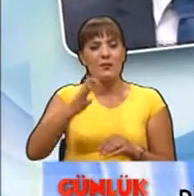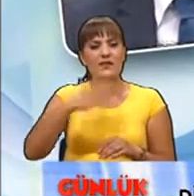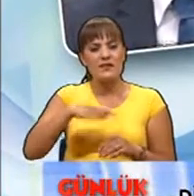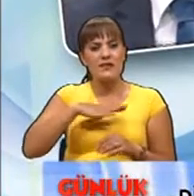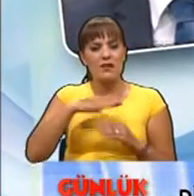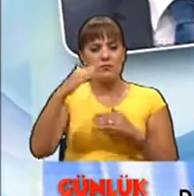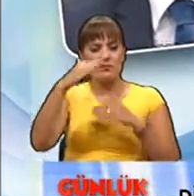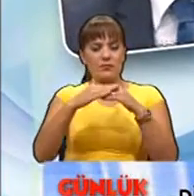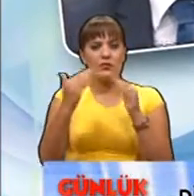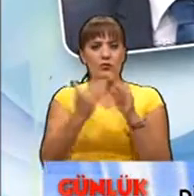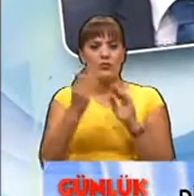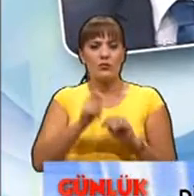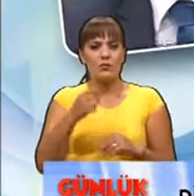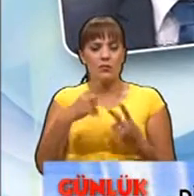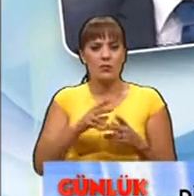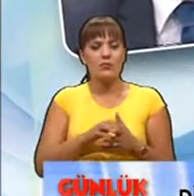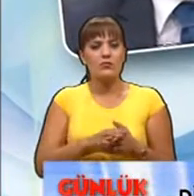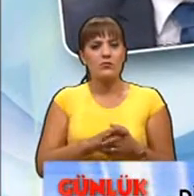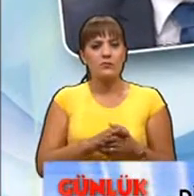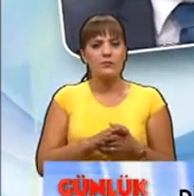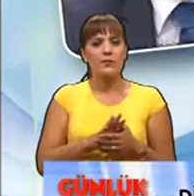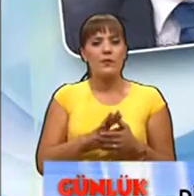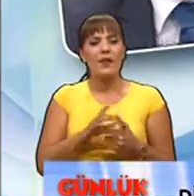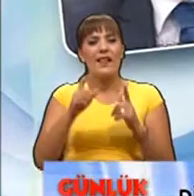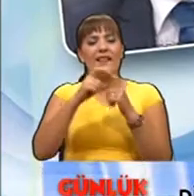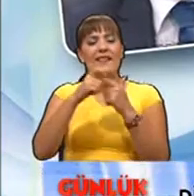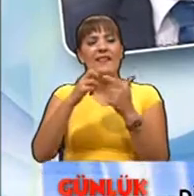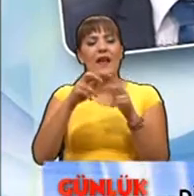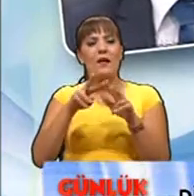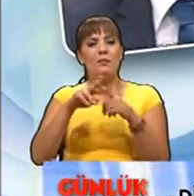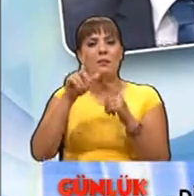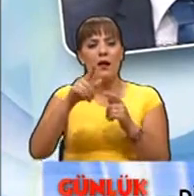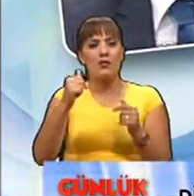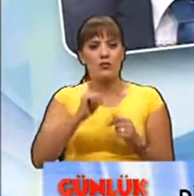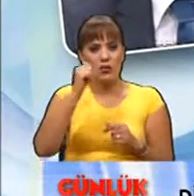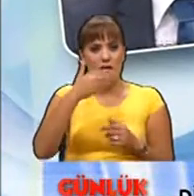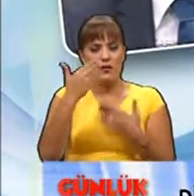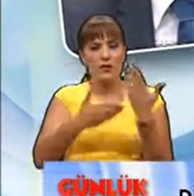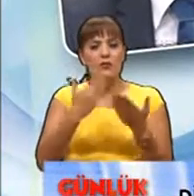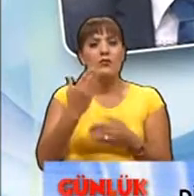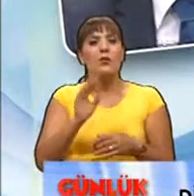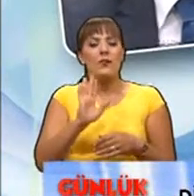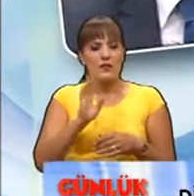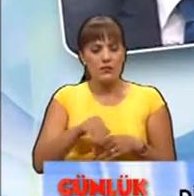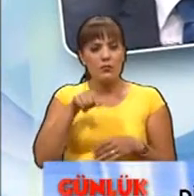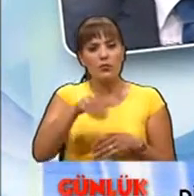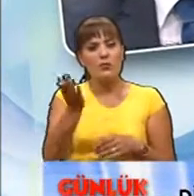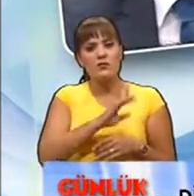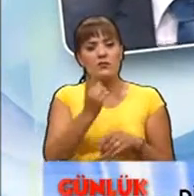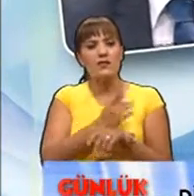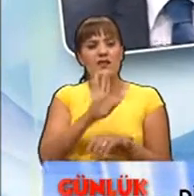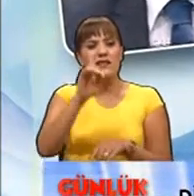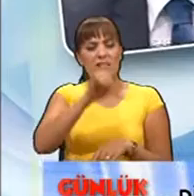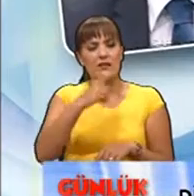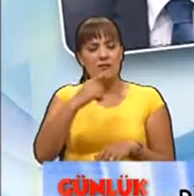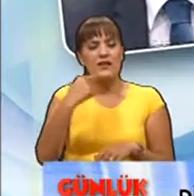istediğimiz ideal pozisyona getirebiliyoruz. Peki dermal dolguyu anlatmış olmadık değil mi bunların içinde? Dermal başka dolguyu aslında